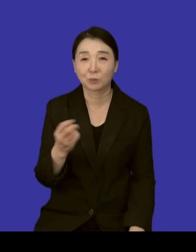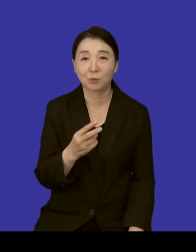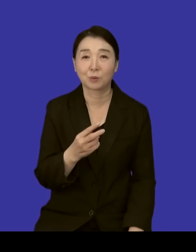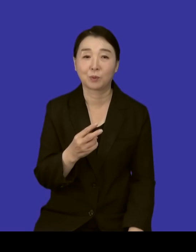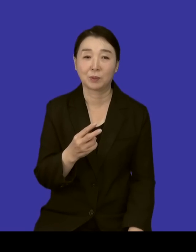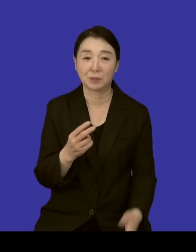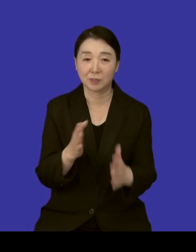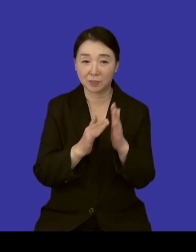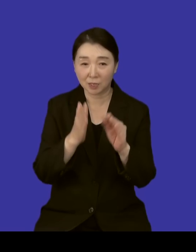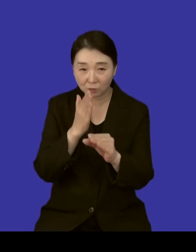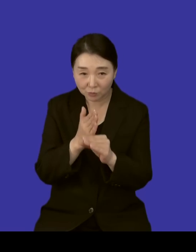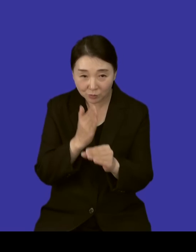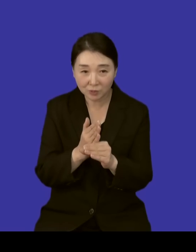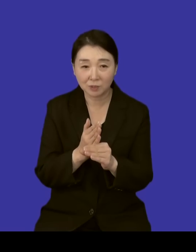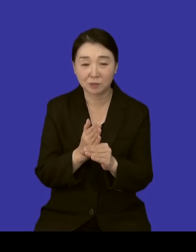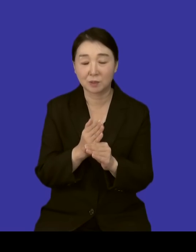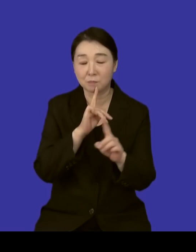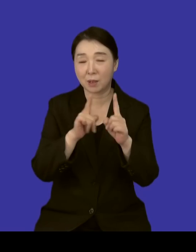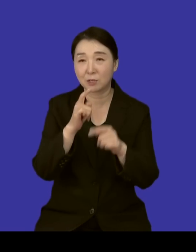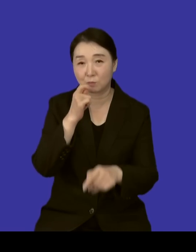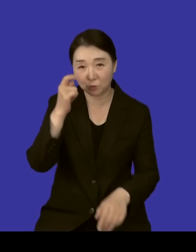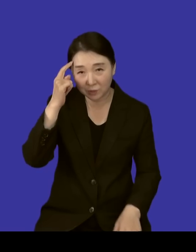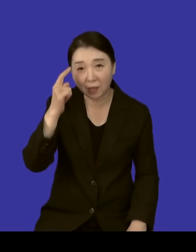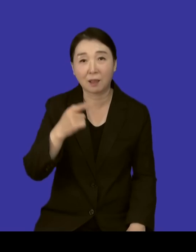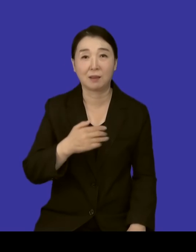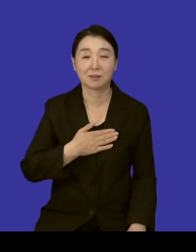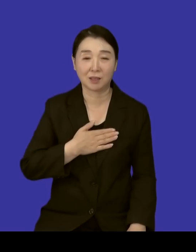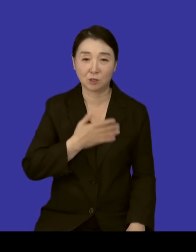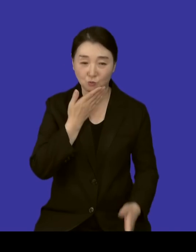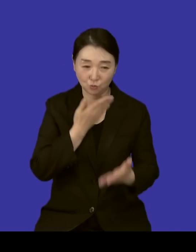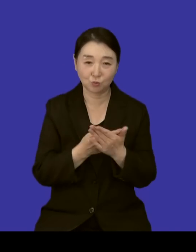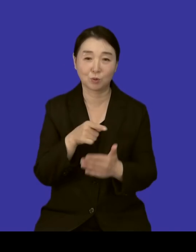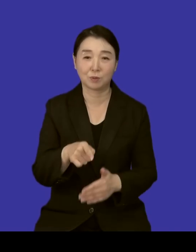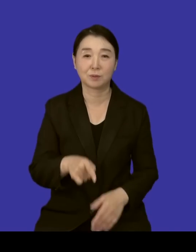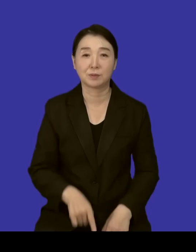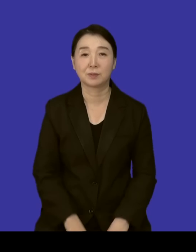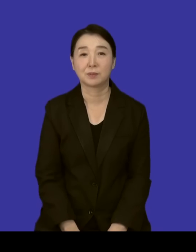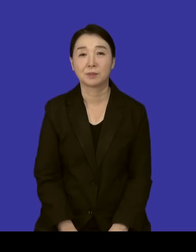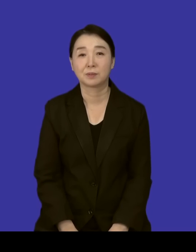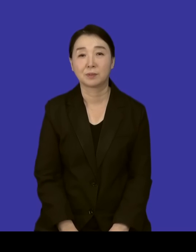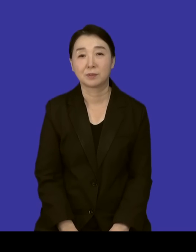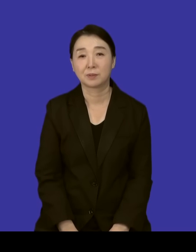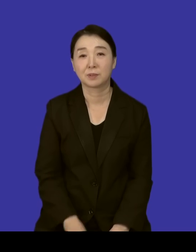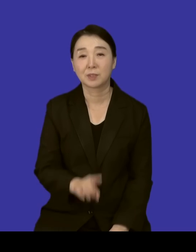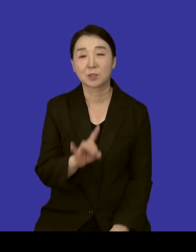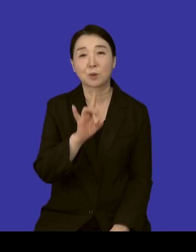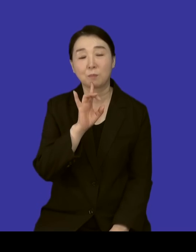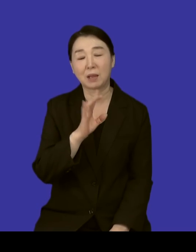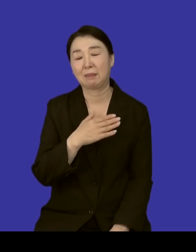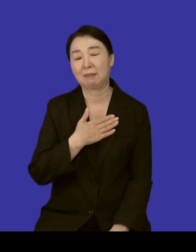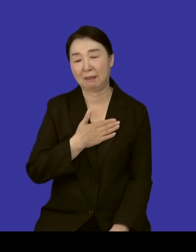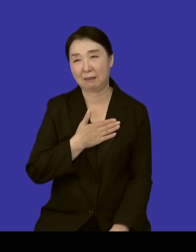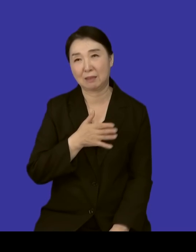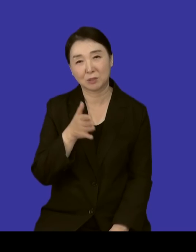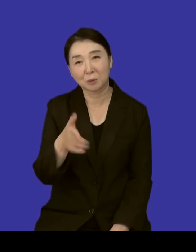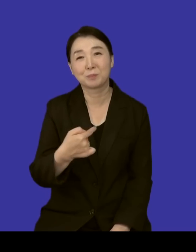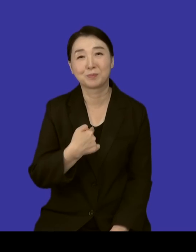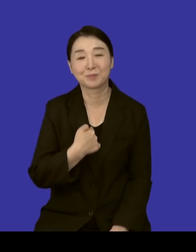그 가정중수 말씀 묵상 예. 이것이 너무 핵심 가치가 돼가지고 예. 이것밖에 한 게 없는데